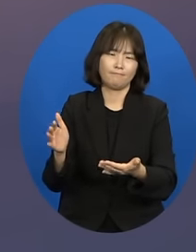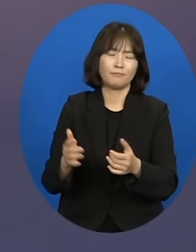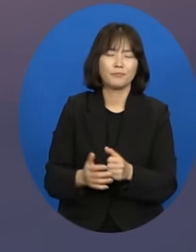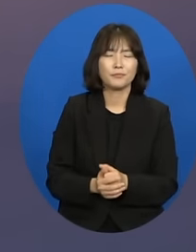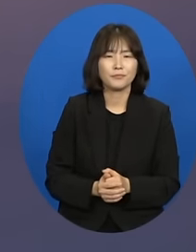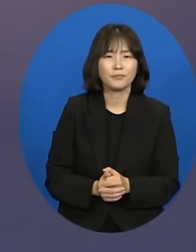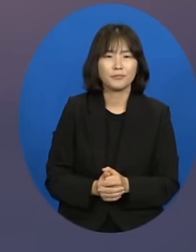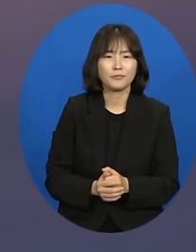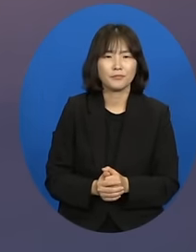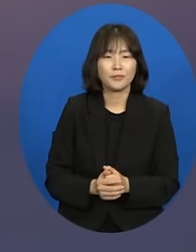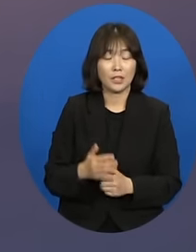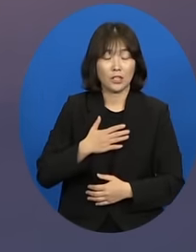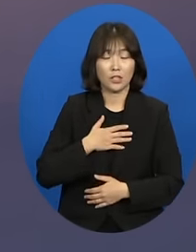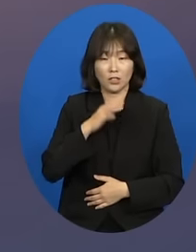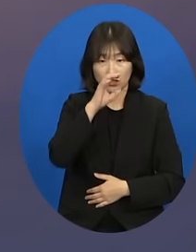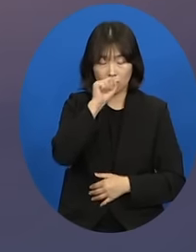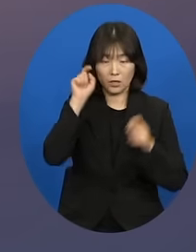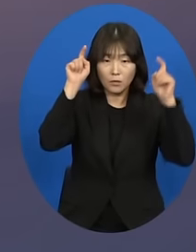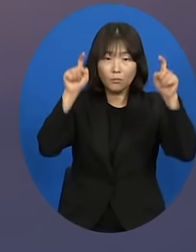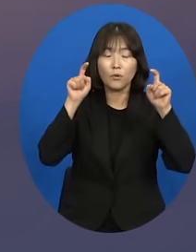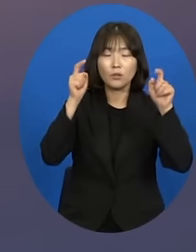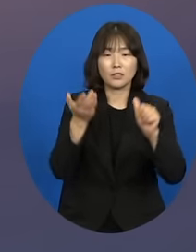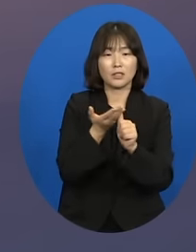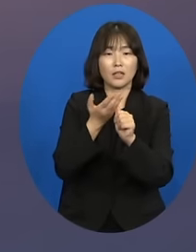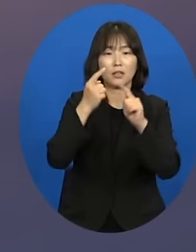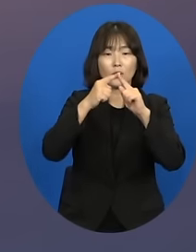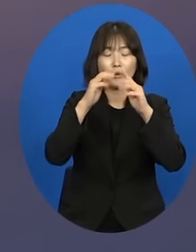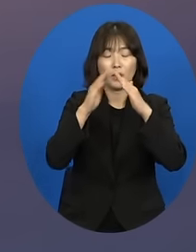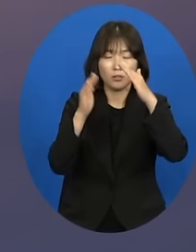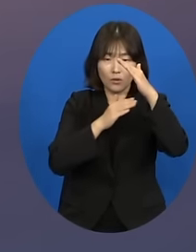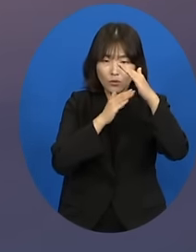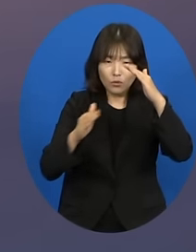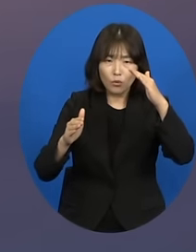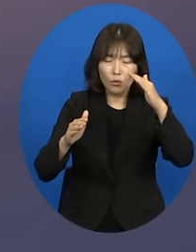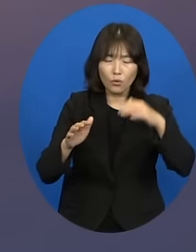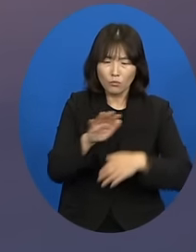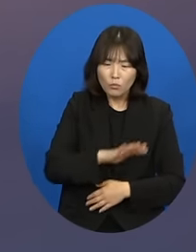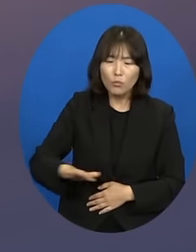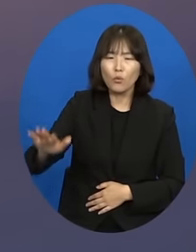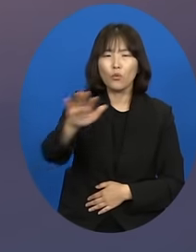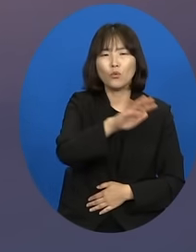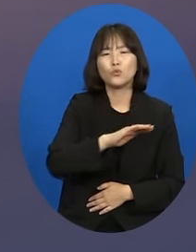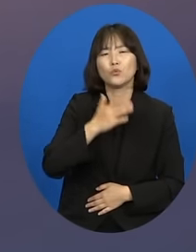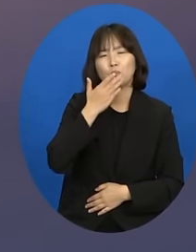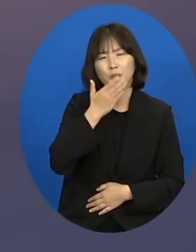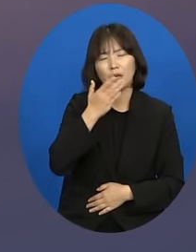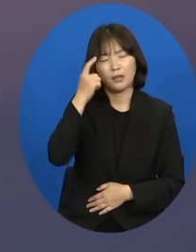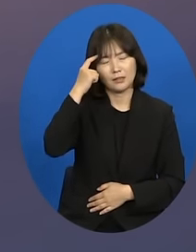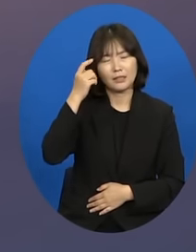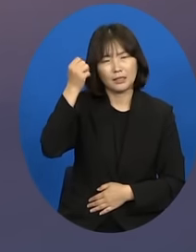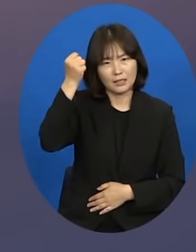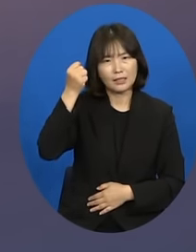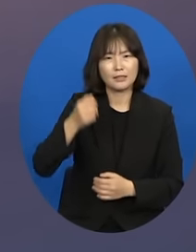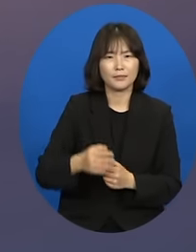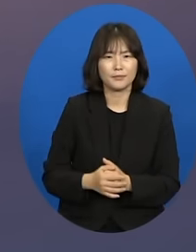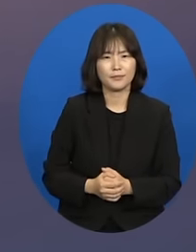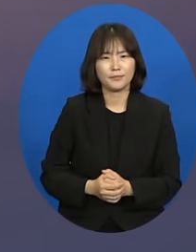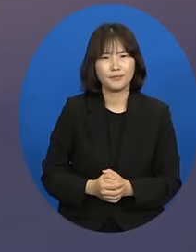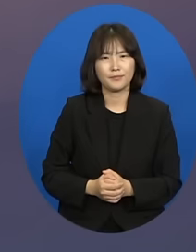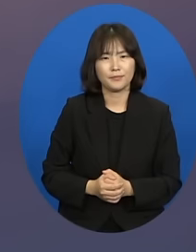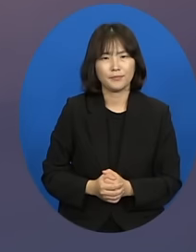저는 우리 선한 목자교회 분들이라면 가능하지 않겠나, 이 뜨겁게 하나님 찾고 구하는 여러분들,